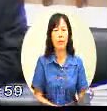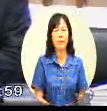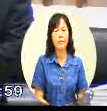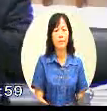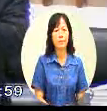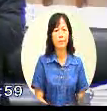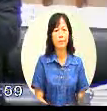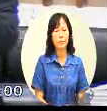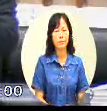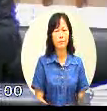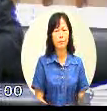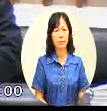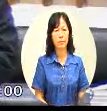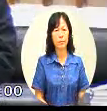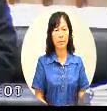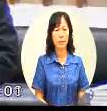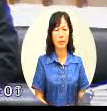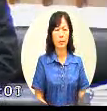张？